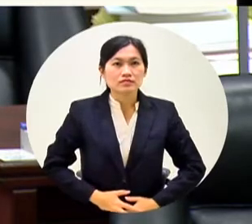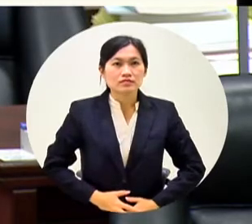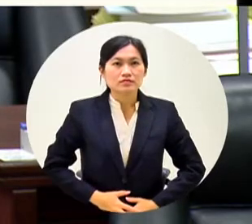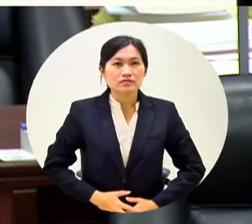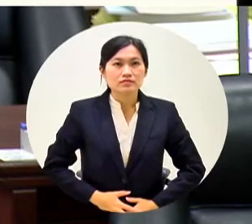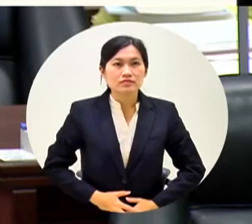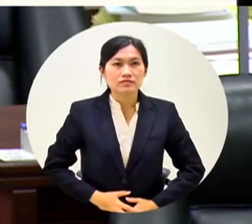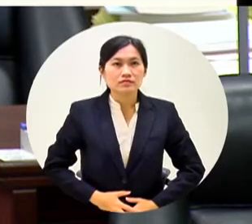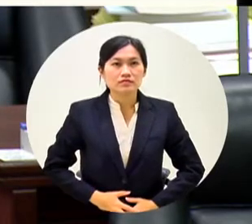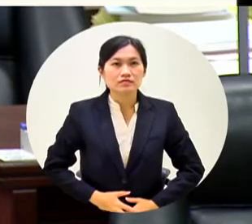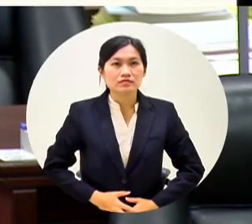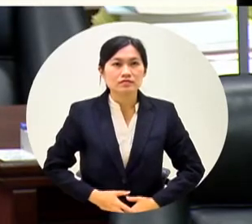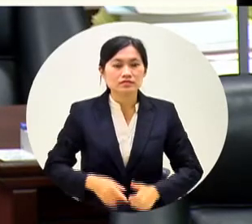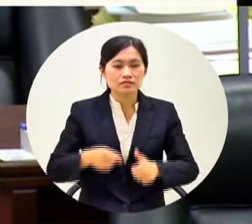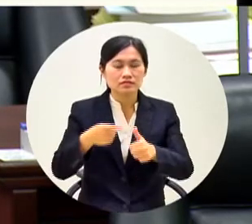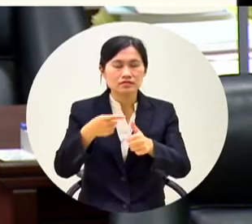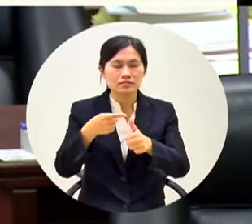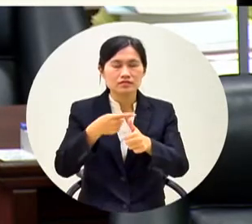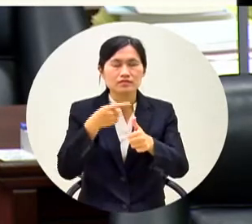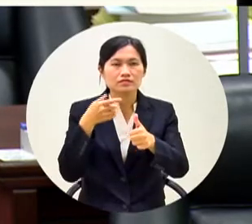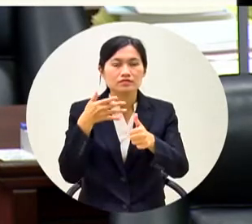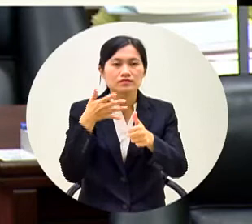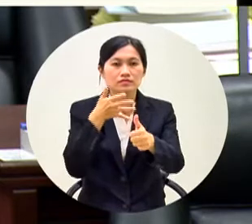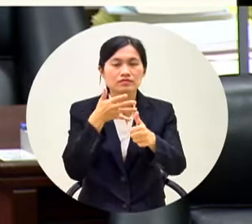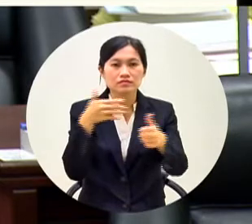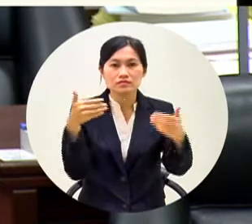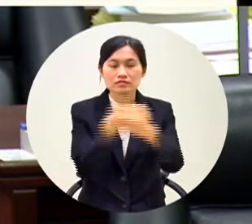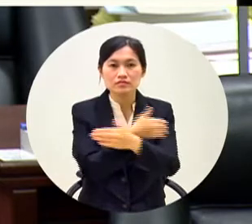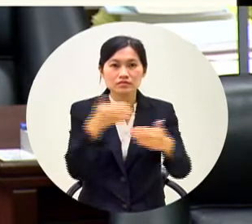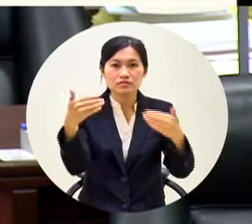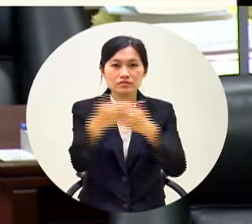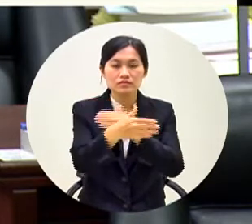要来请教按这个交通局吼，